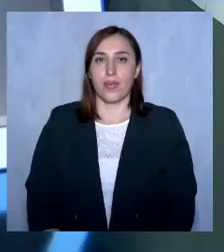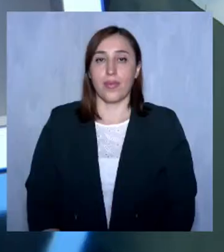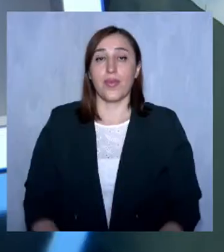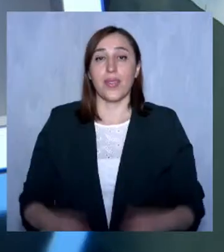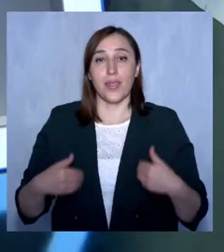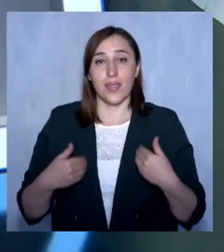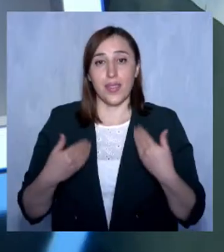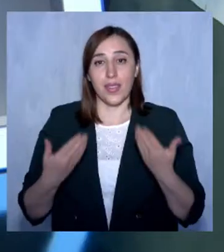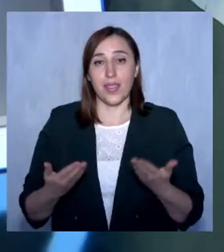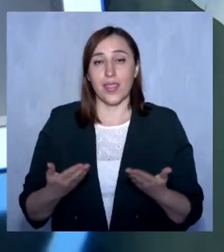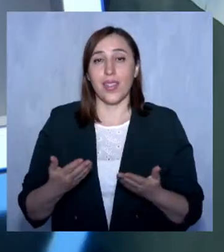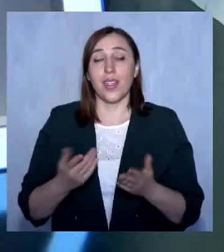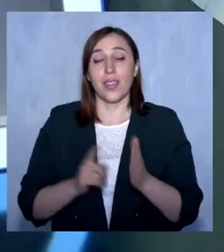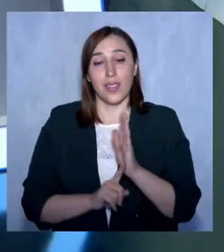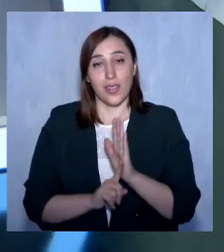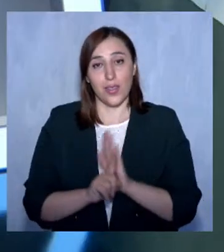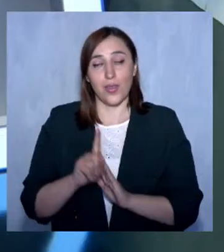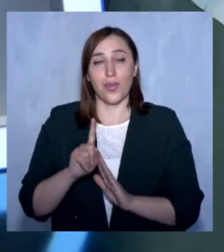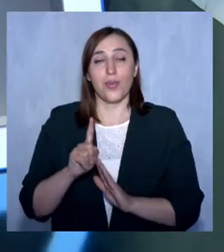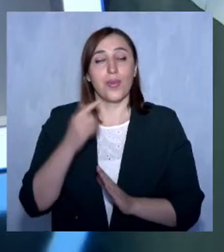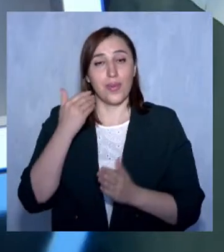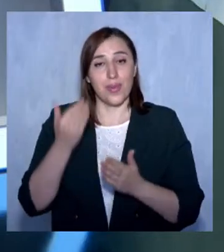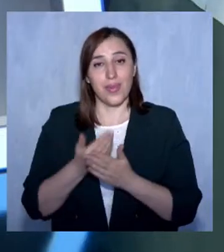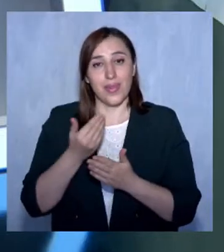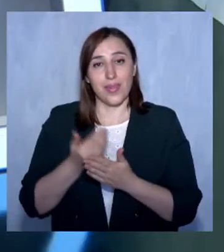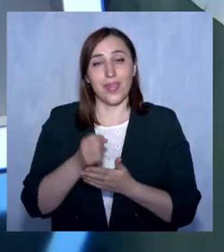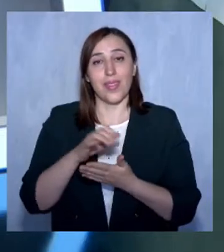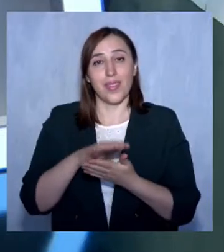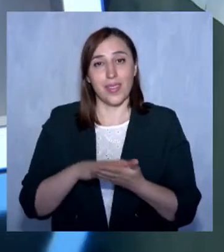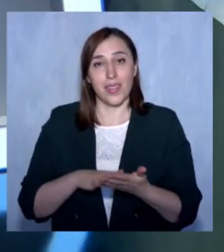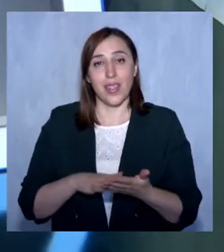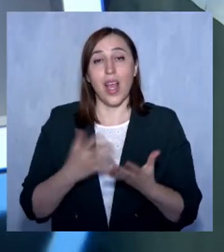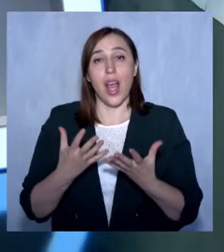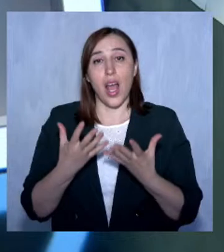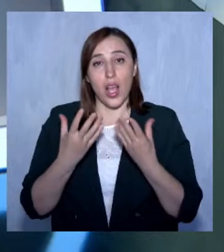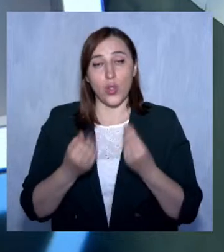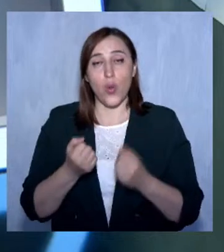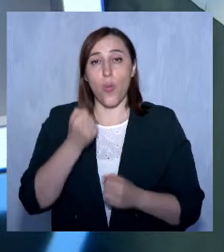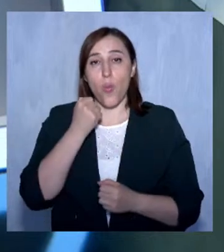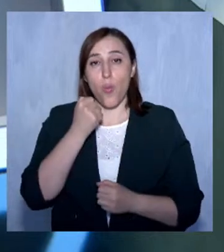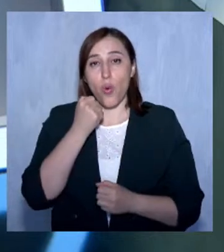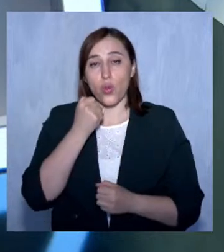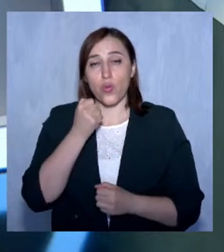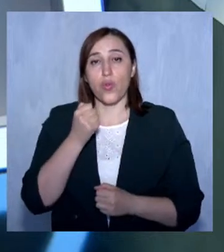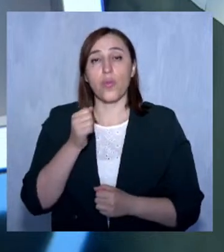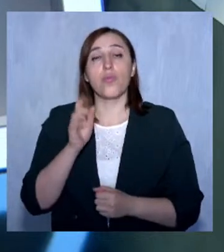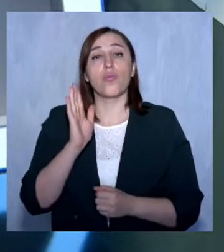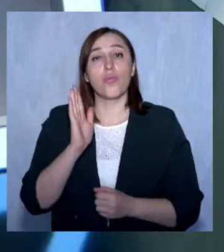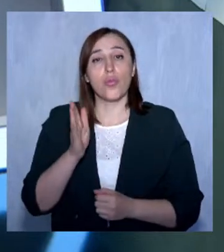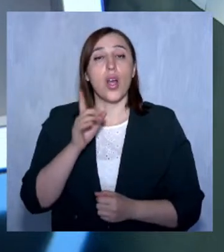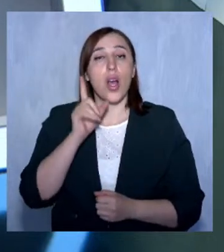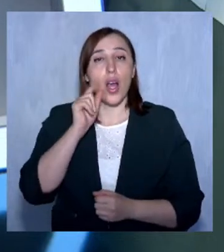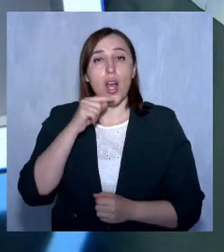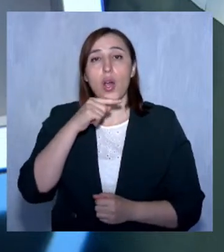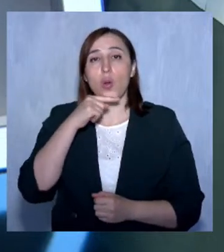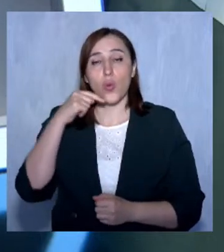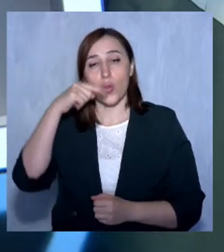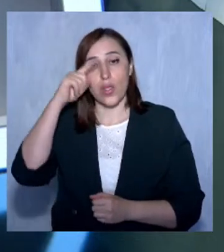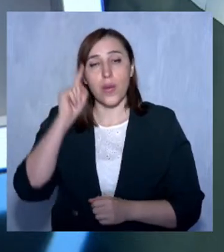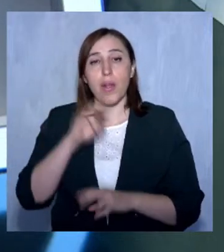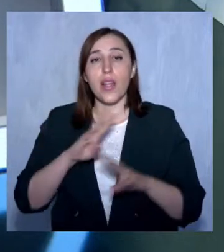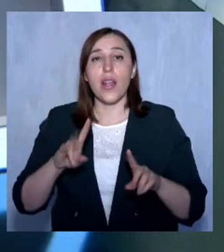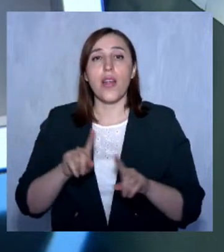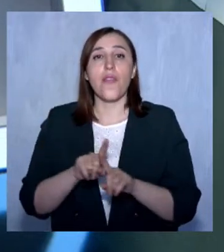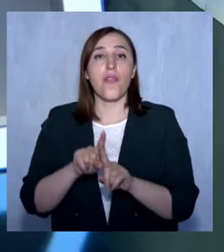Բարի երեկո ուղիխ եթերում ազատության լուրերի թողարկումն է։ Այսօր Մուսկվ եմ կայանալու է Հայաստանի ադրբեջանի ու Հուսաստանի